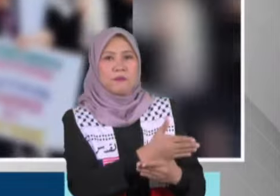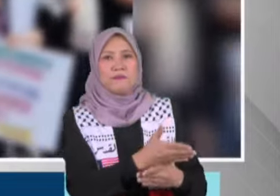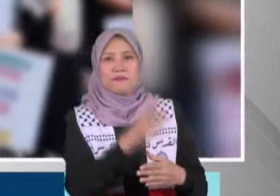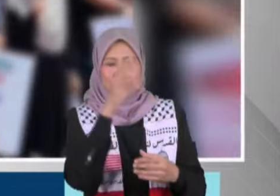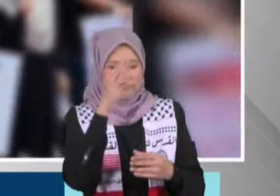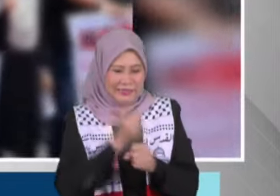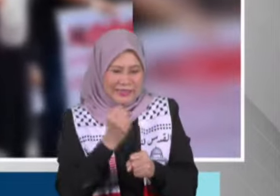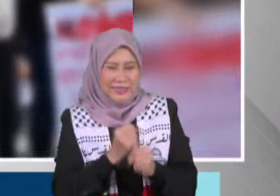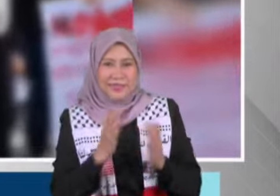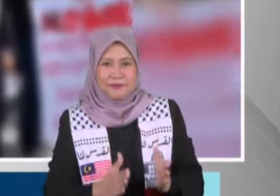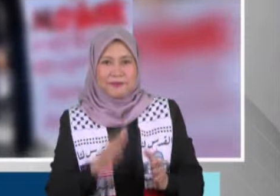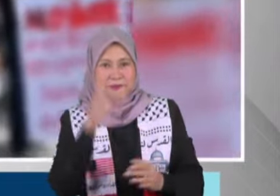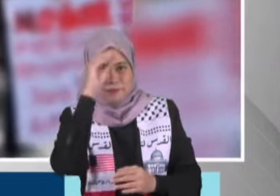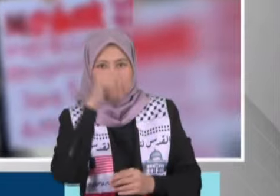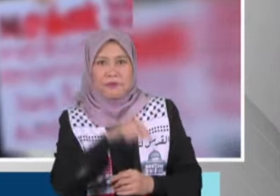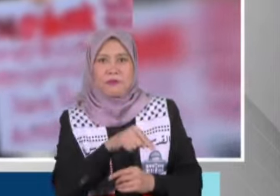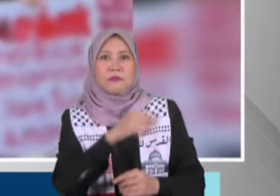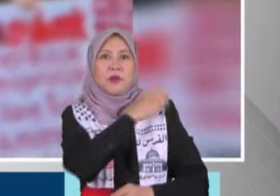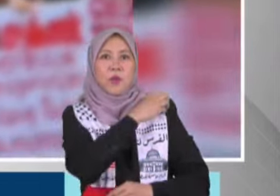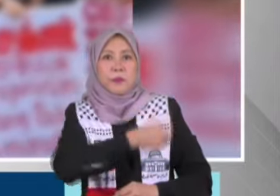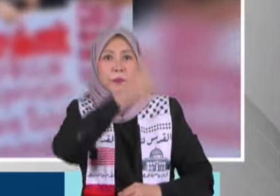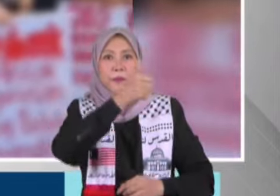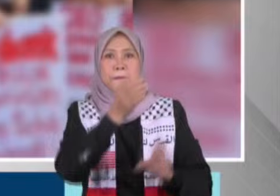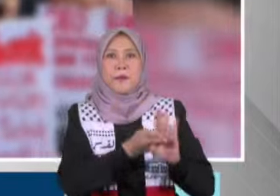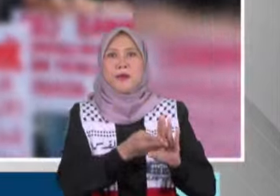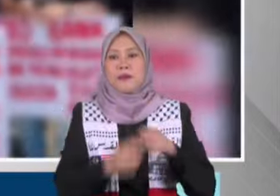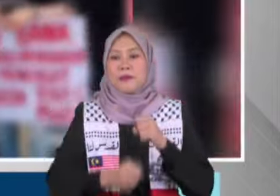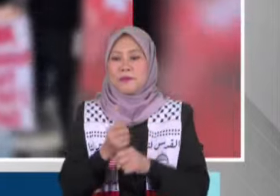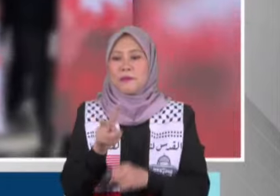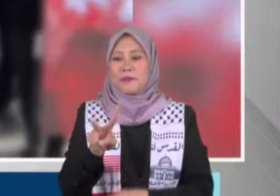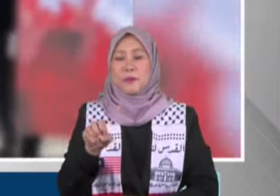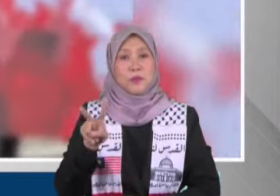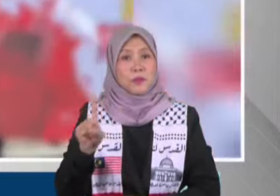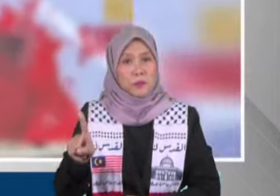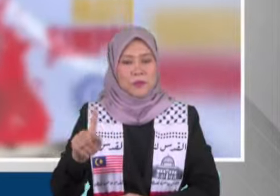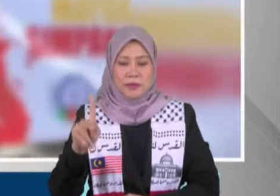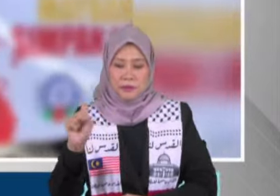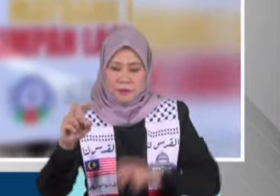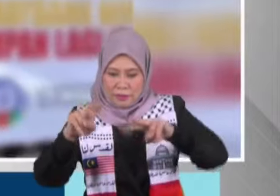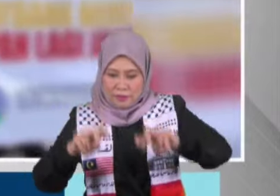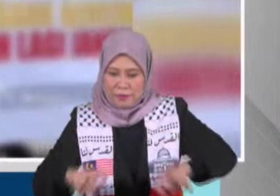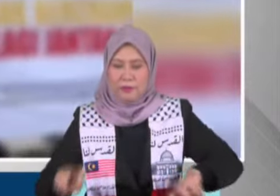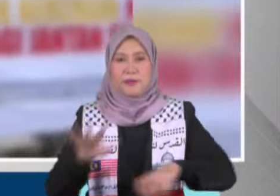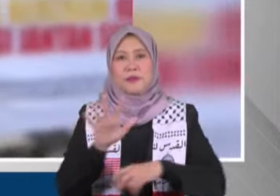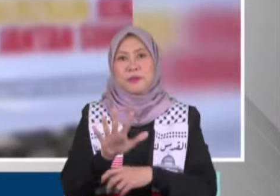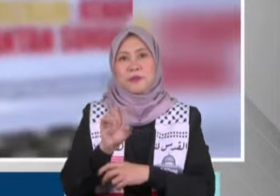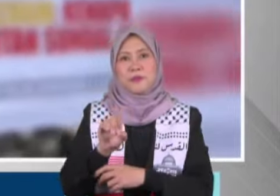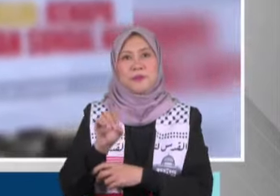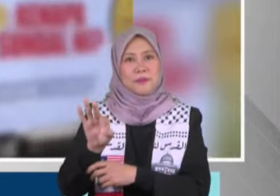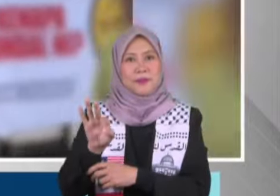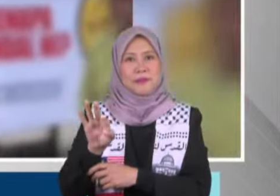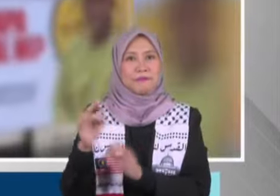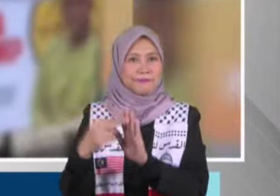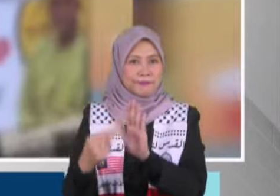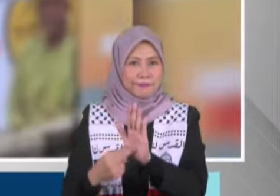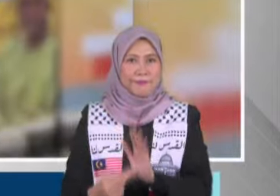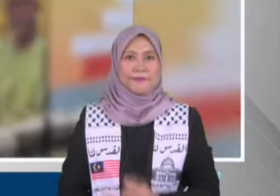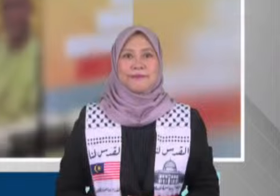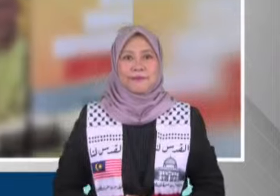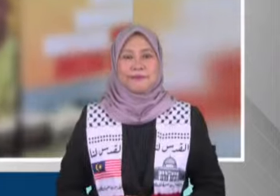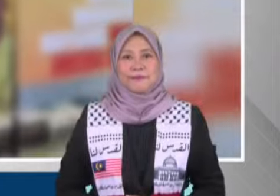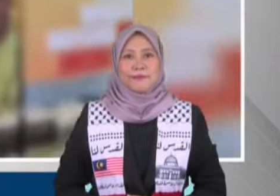sekerja lelaki berjawatan pegawai operasi bank pada tahun 2021. Kes siasat mengikut Seksyen 509 Kanun Keseksaan.